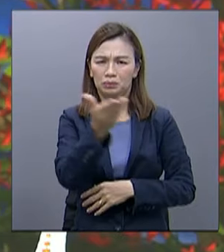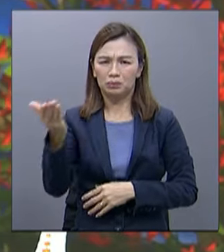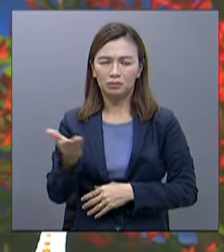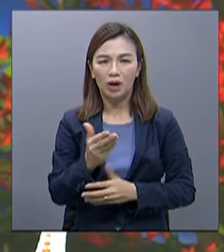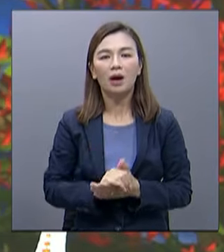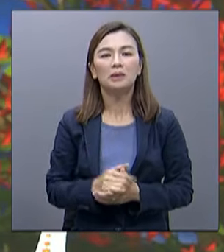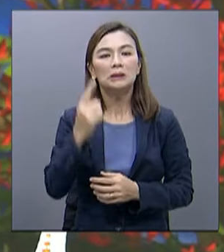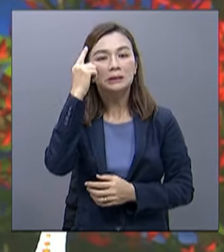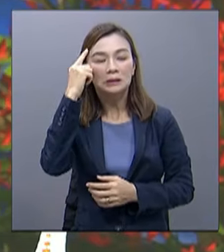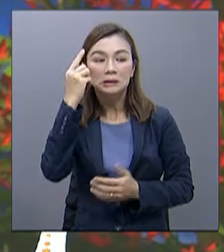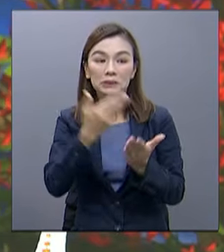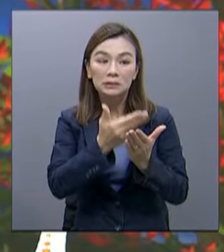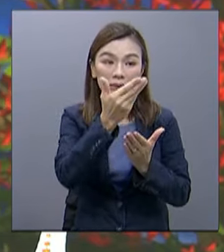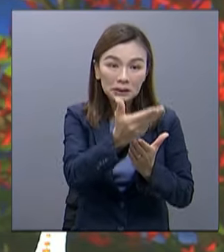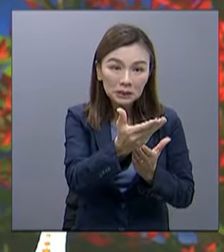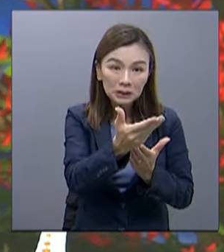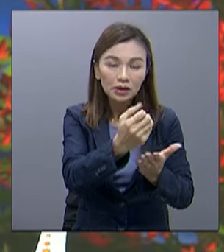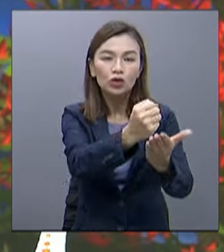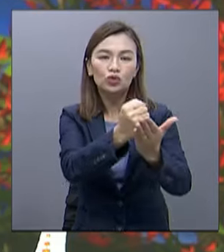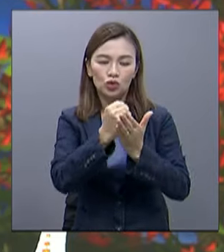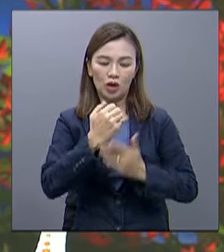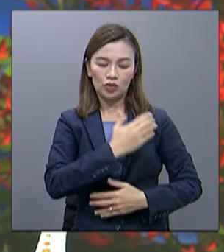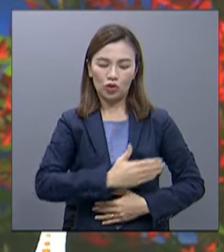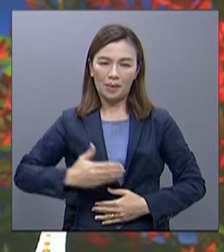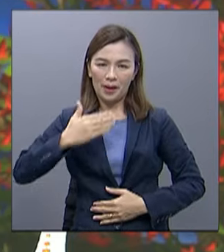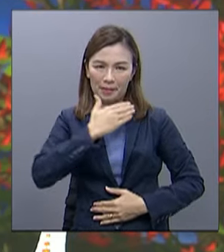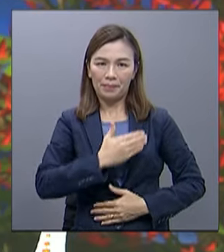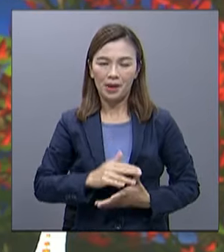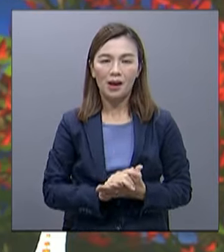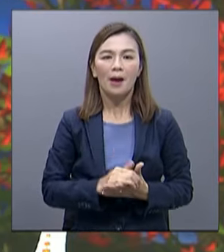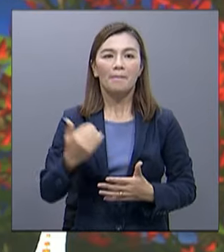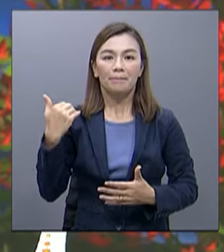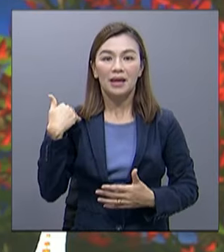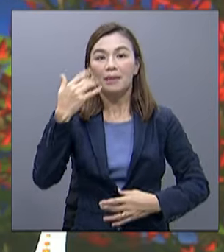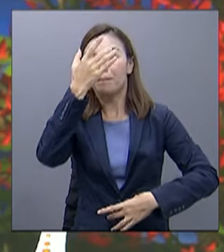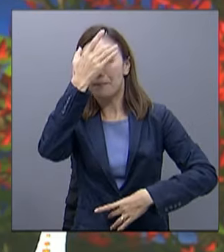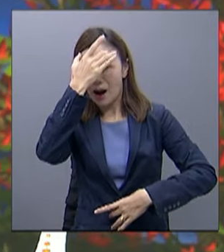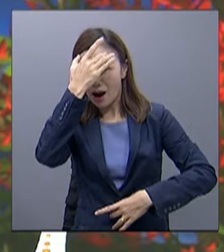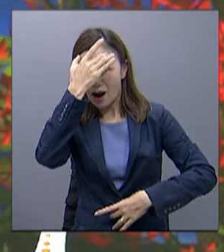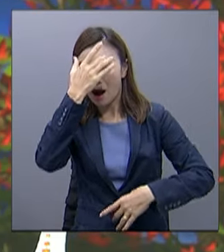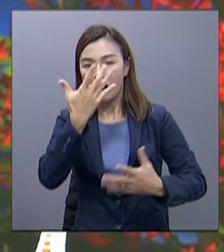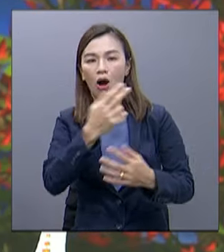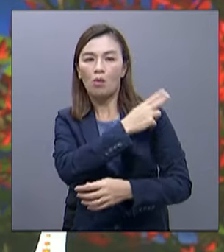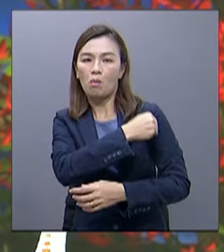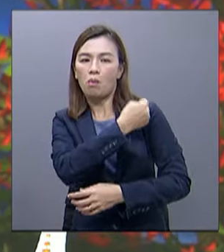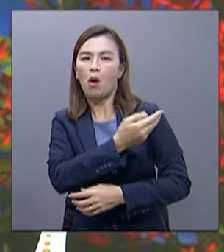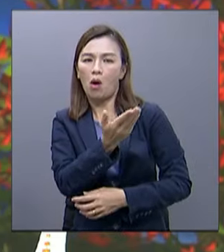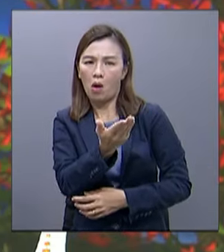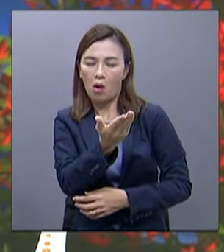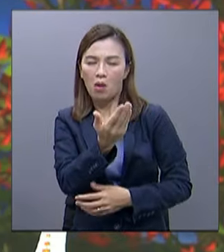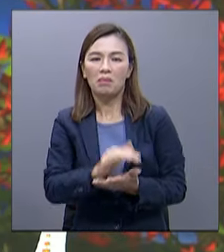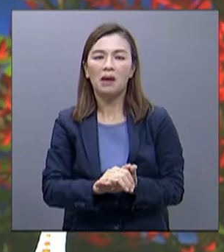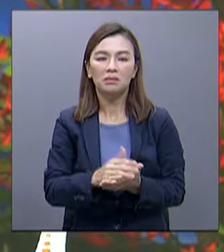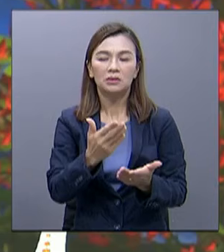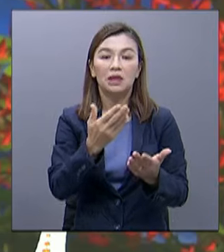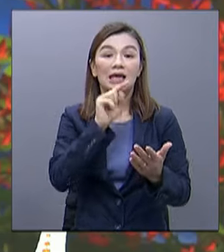เป็นตัวเลือกนะครับกับการที่จะมาดูแลสุขภาพบางคนก็อาจจะเจ็บไข้ได้ป่วยอยู่แล้วก็จะมียาประจำที่คุณหมอจากโรงพยาบาลนั้นน่ะสั่งจ่ายเพื่อให้